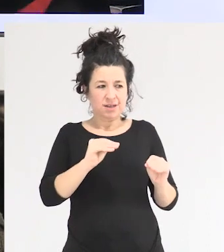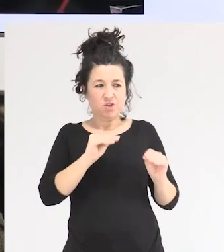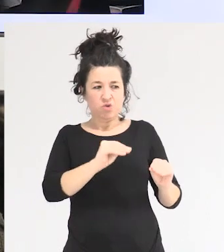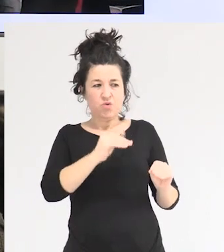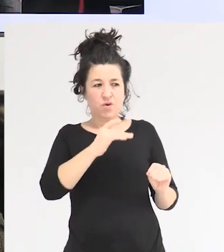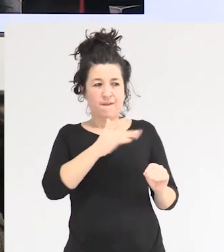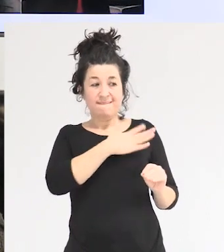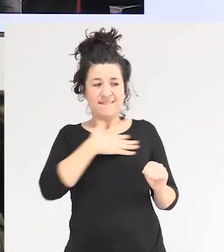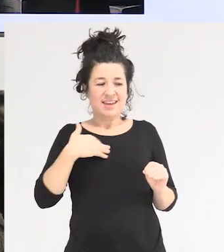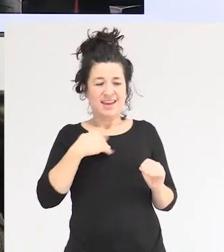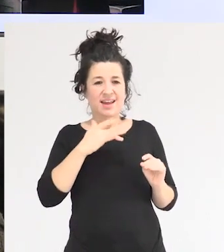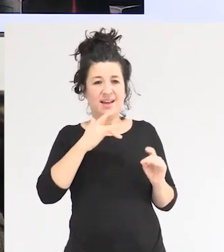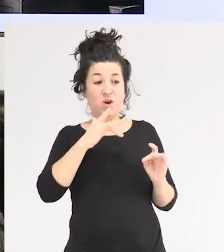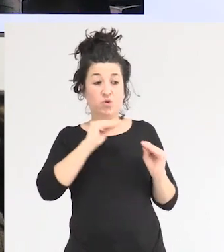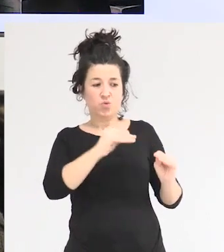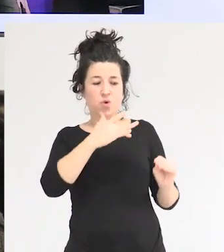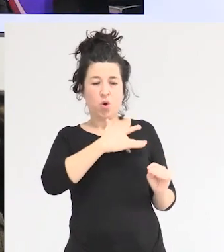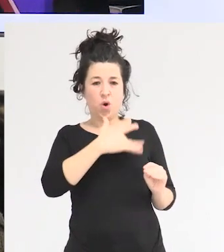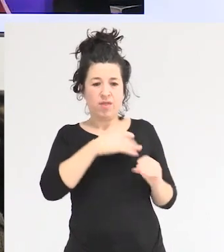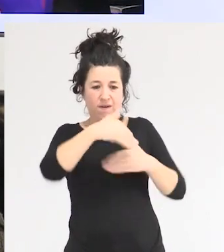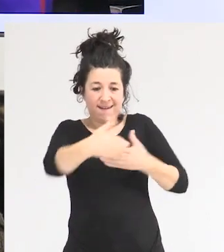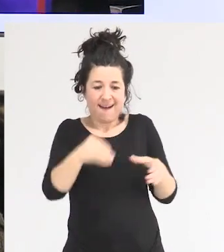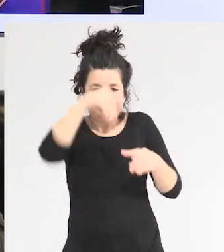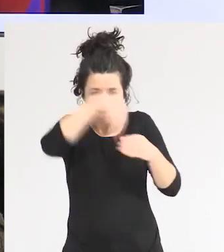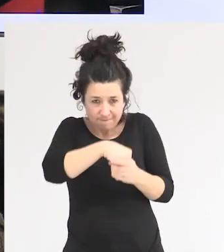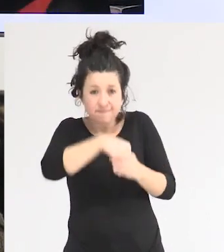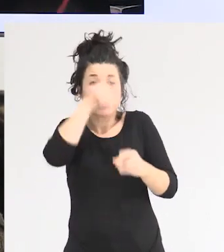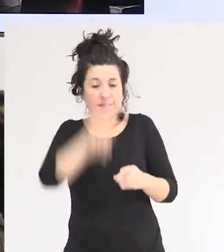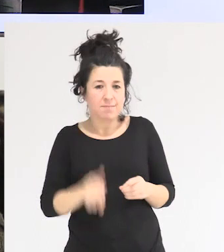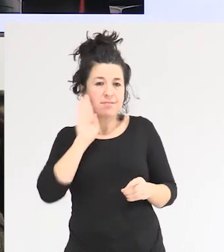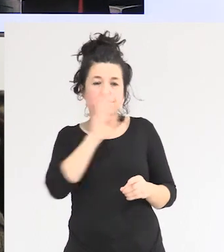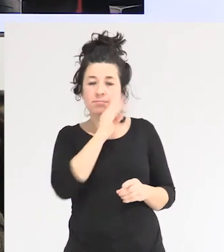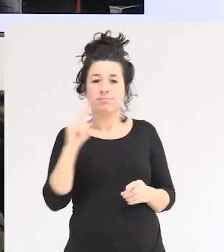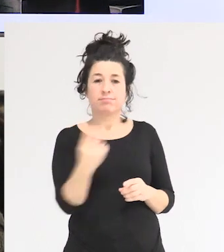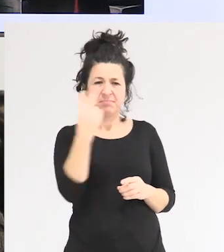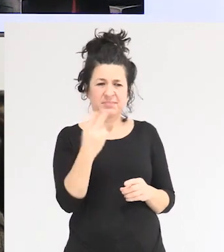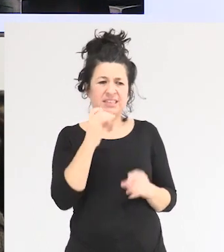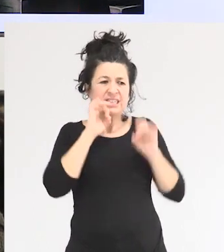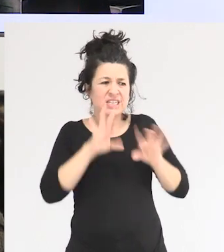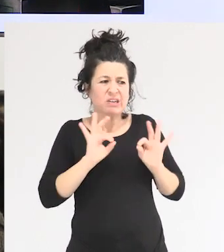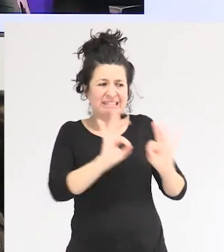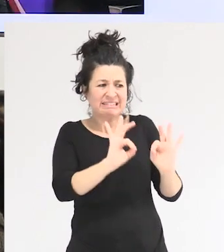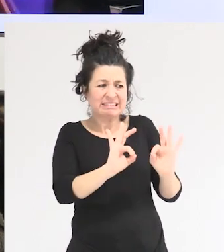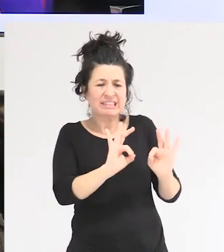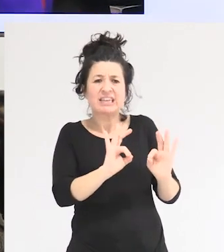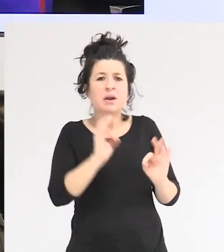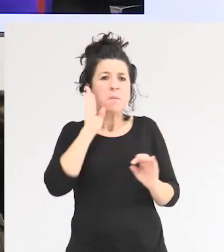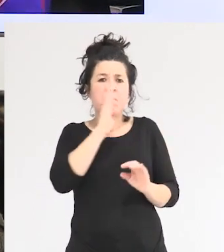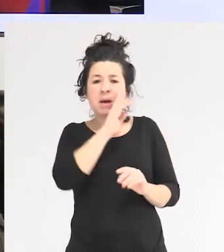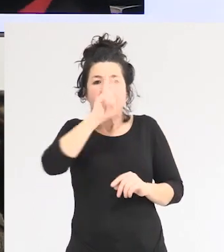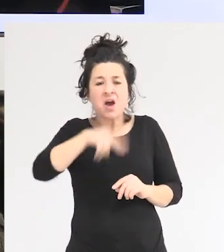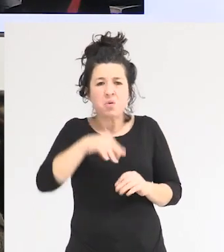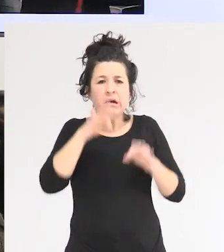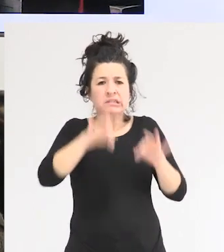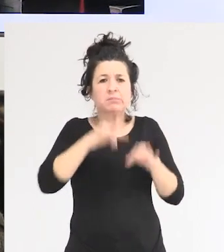duena. Hau, guaratzen baduzu. Ama ez da inon agertzen historioietan, hilda dago aspaldia aztuta. Ama ordeaz